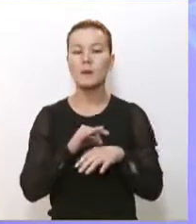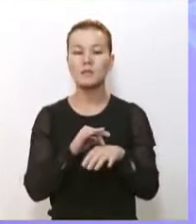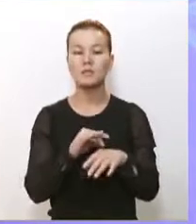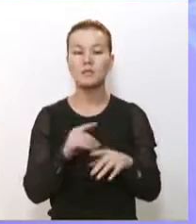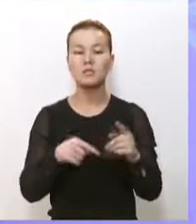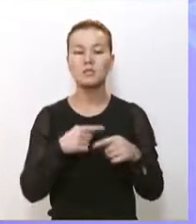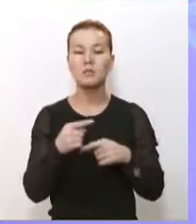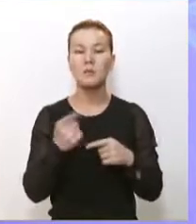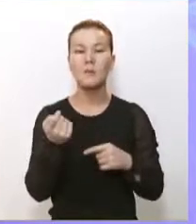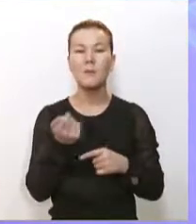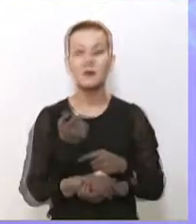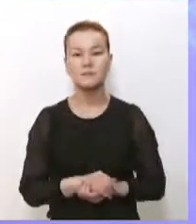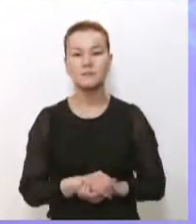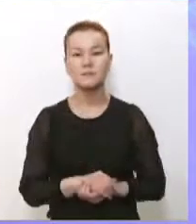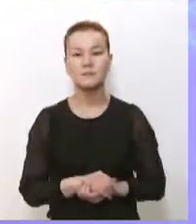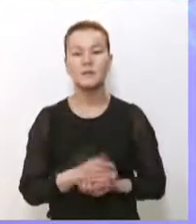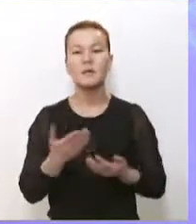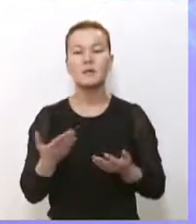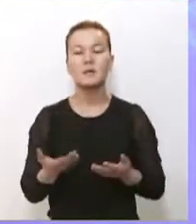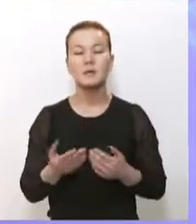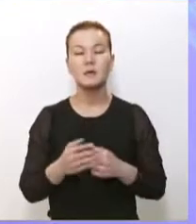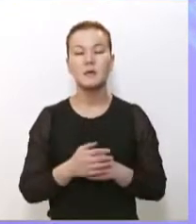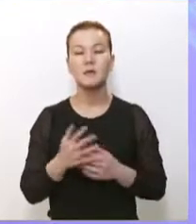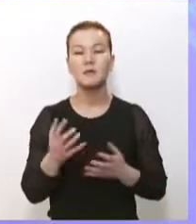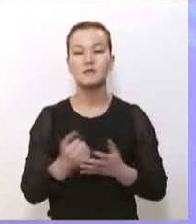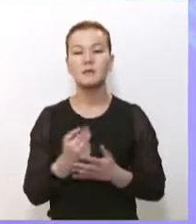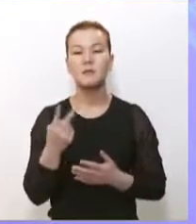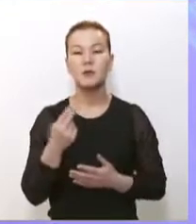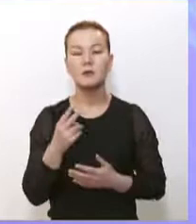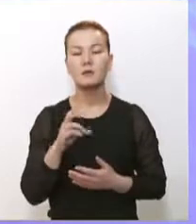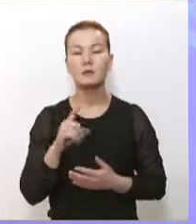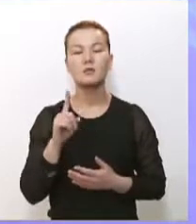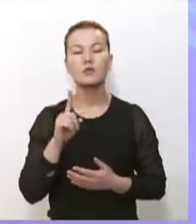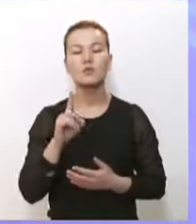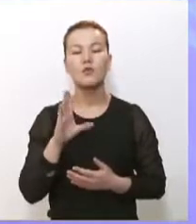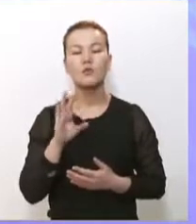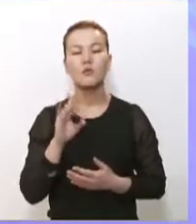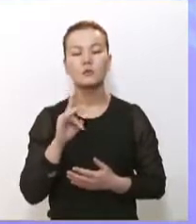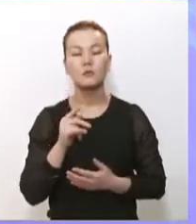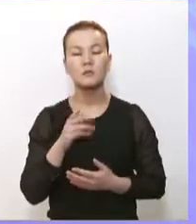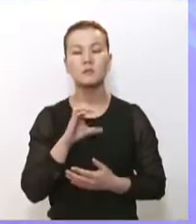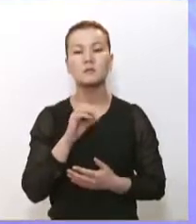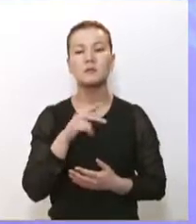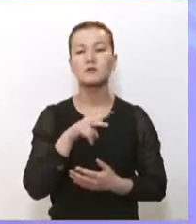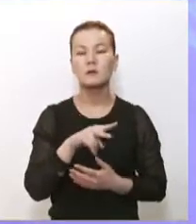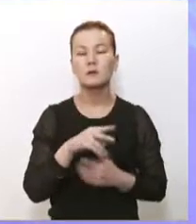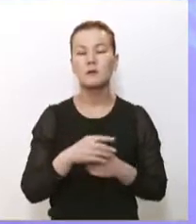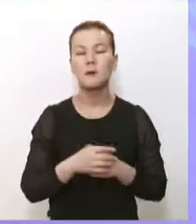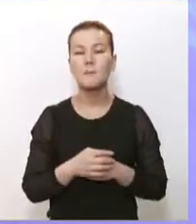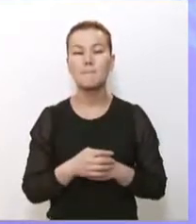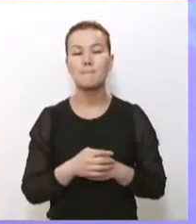маленькие испытания. Итак, найдите парные звонкие согласные.